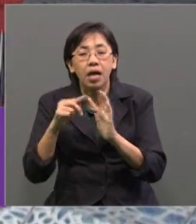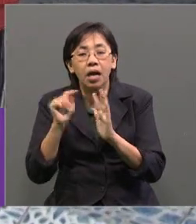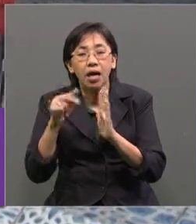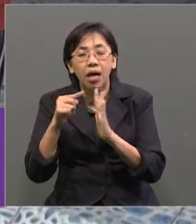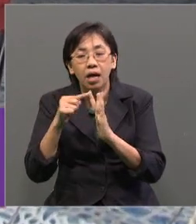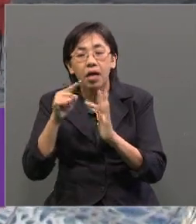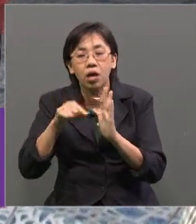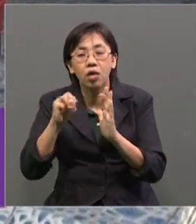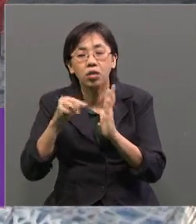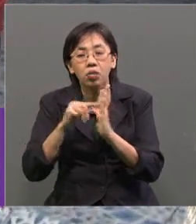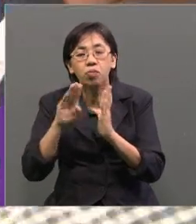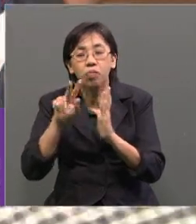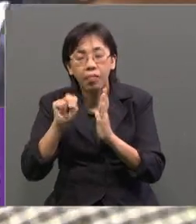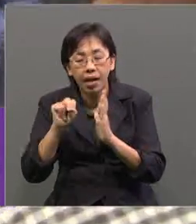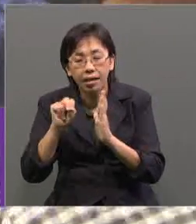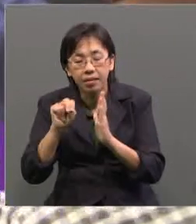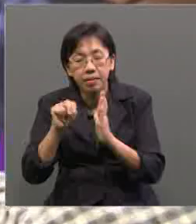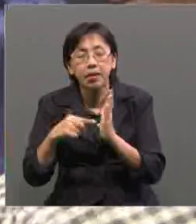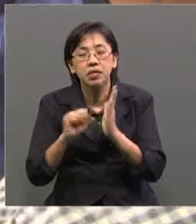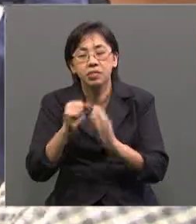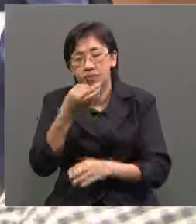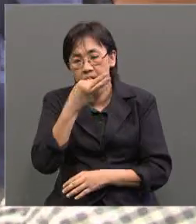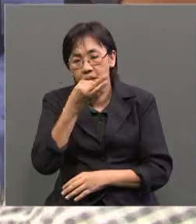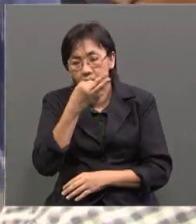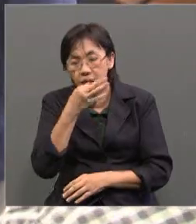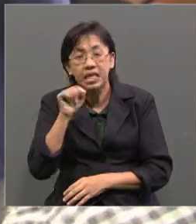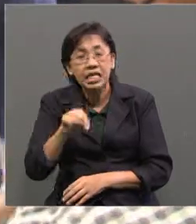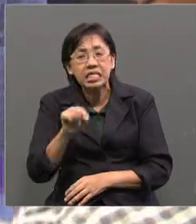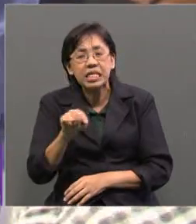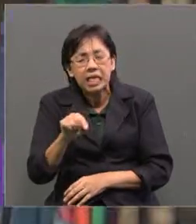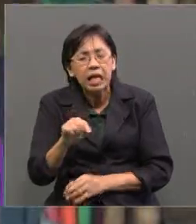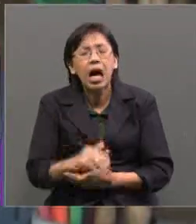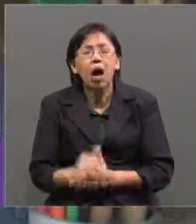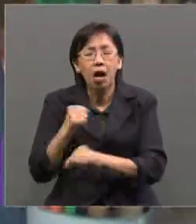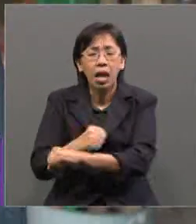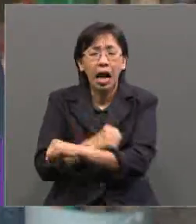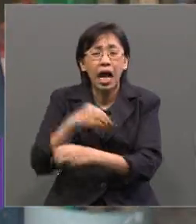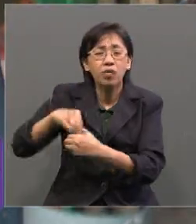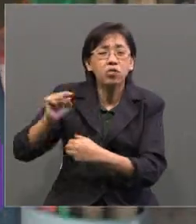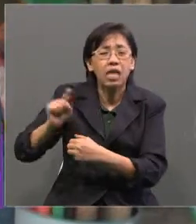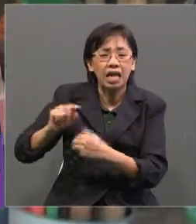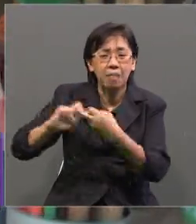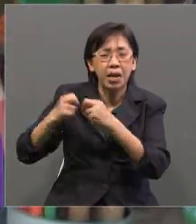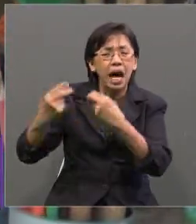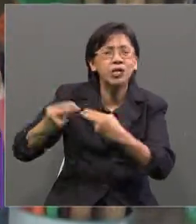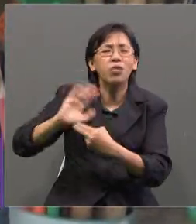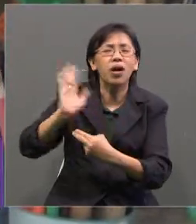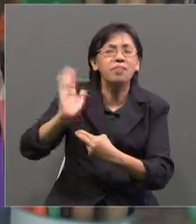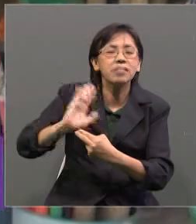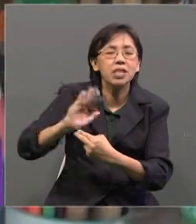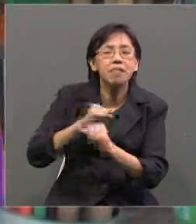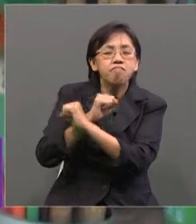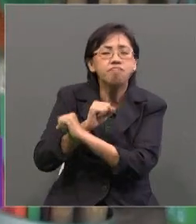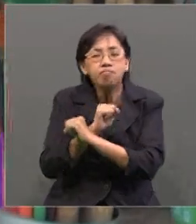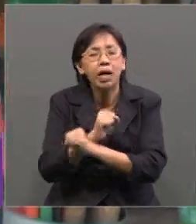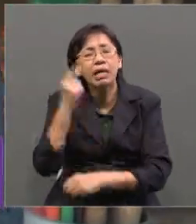แต่ว่าตัวพี่แรงงานคนนี้เนี่ยเขาอยู่ในพื้นที่ที่มันปลอดภัยนะไม่ได้ใกล้กับตรงพื้นที่ที่มีความขัดแย้งกันเจ้าตัวก็เลย